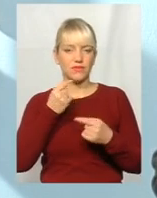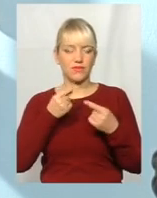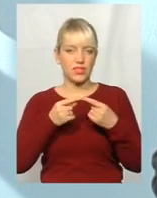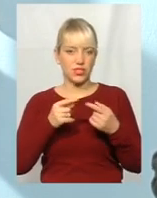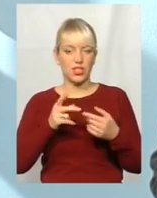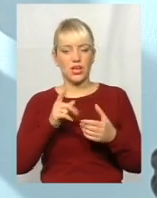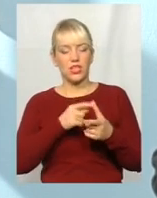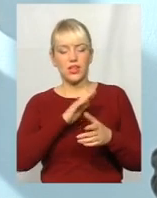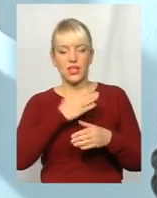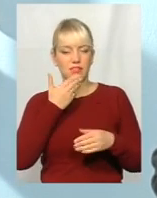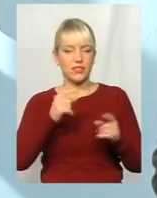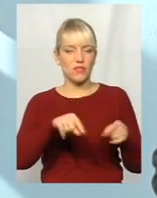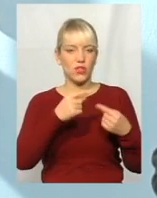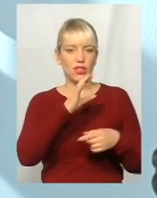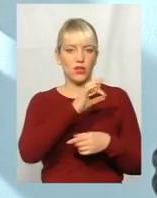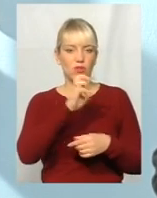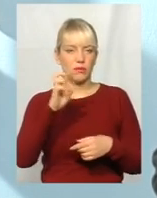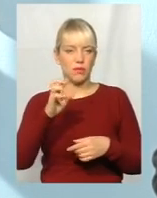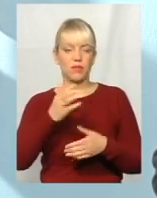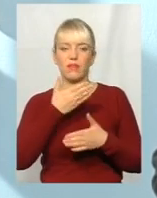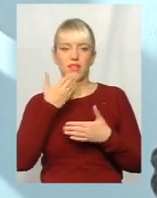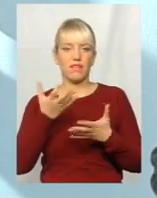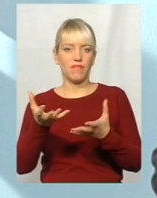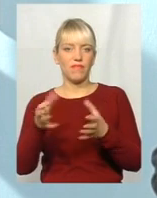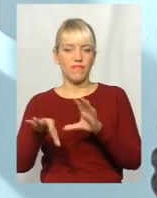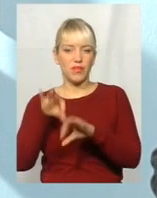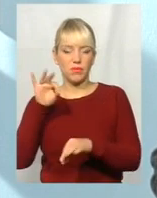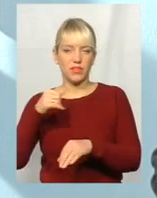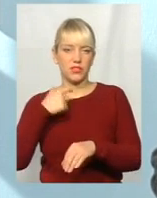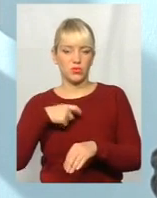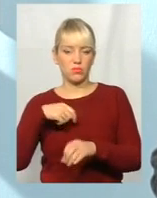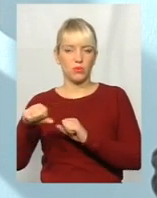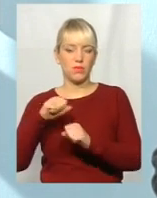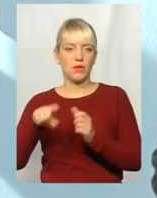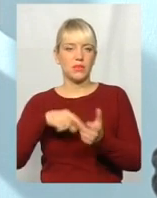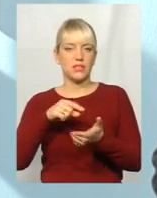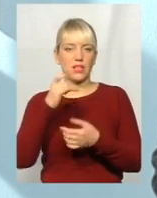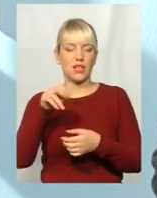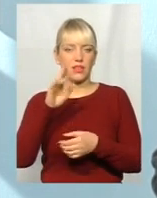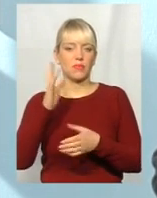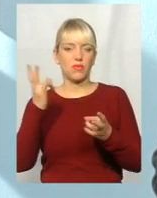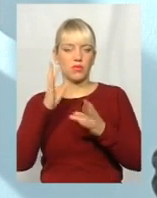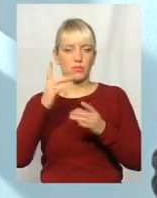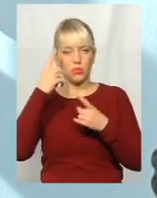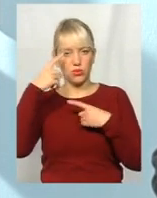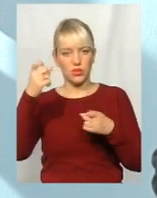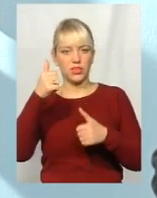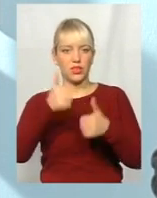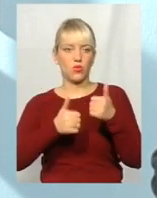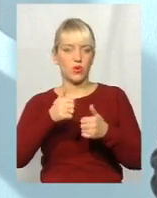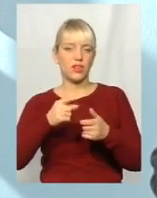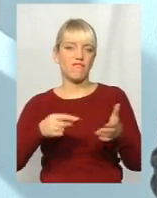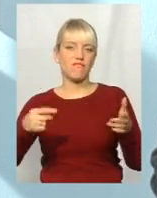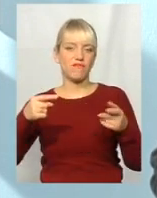створили ОСББ і не вибрали собі управителя, міська рада повинна буде оголосити конкурс на визначення